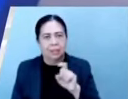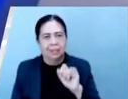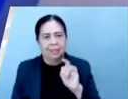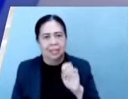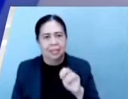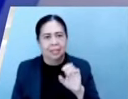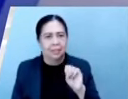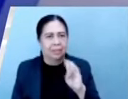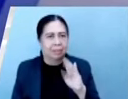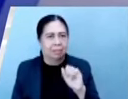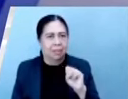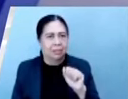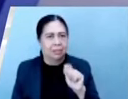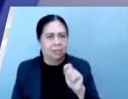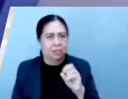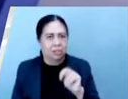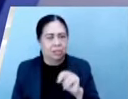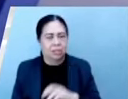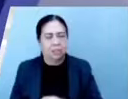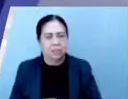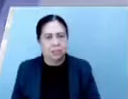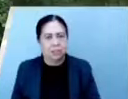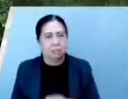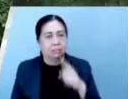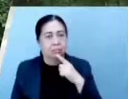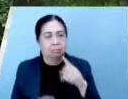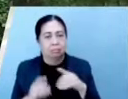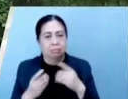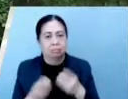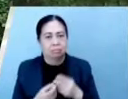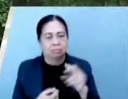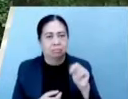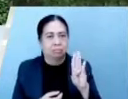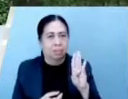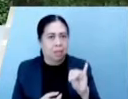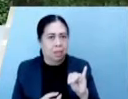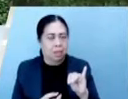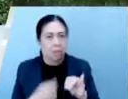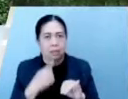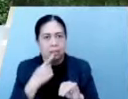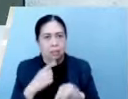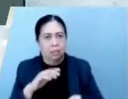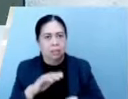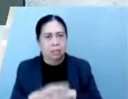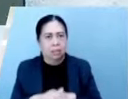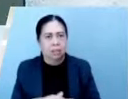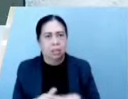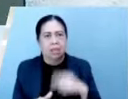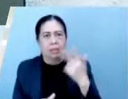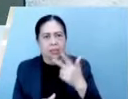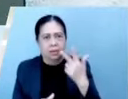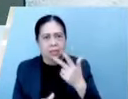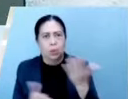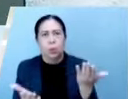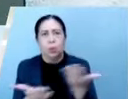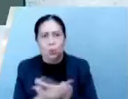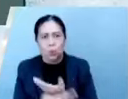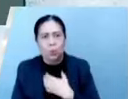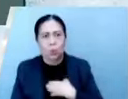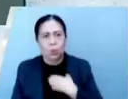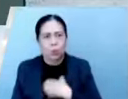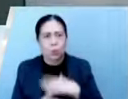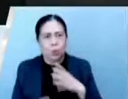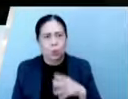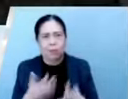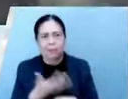NBI Fraud and Financial Crimes Division. Sabi po ng NBI, aabot sa 30 ang bagong complainant na nabiktima